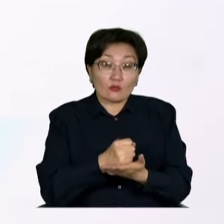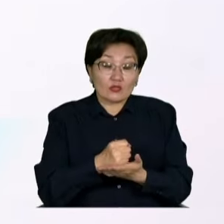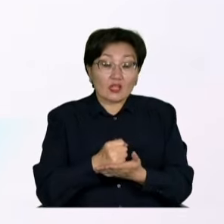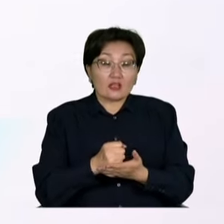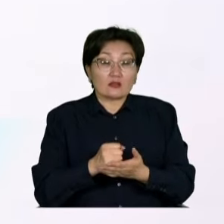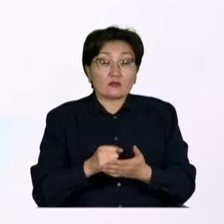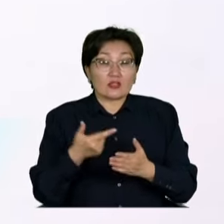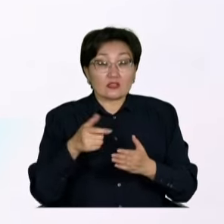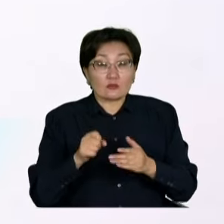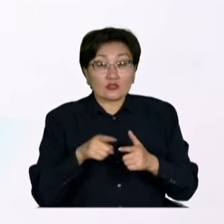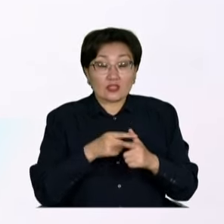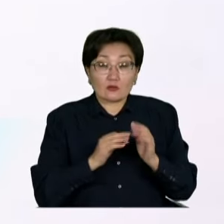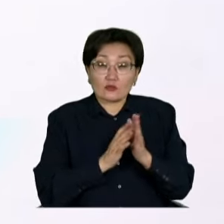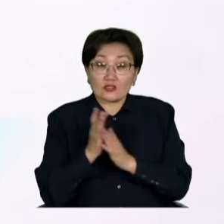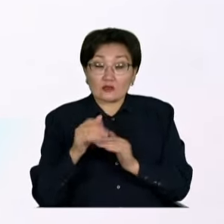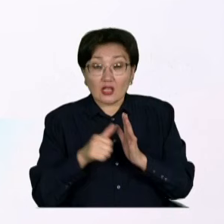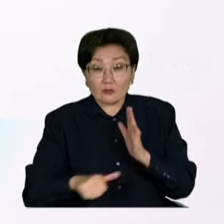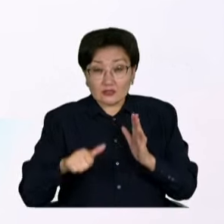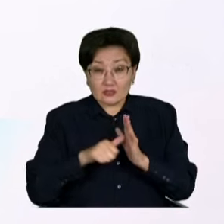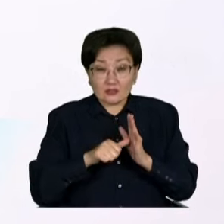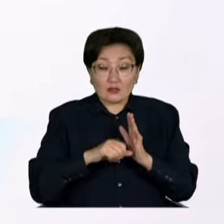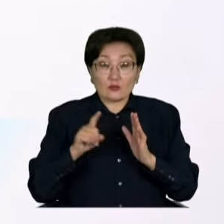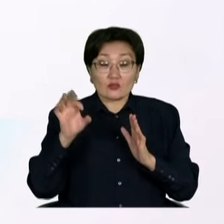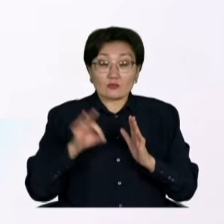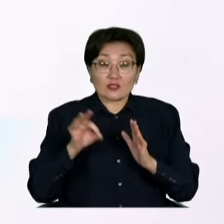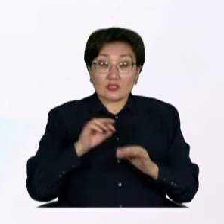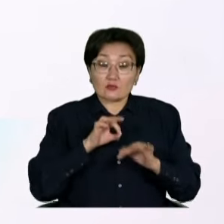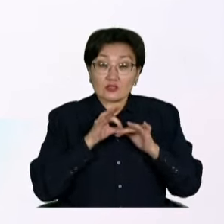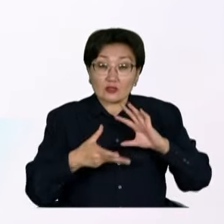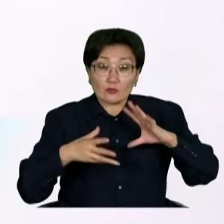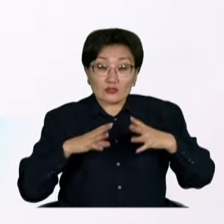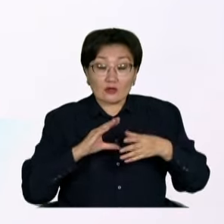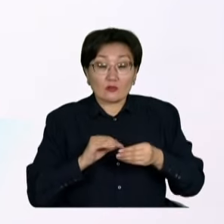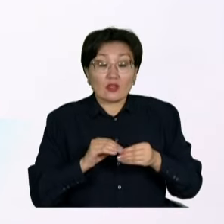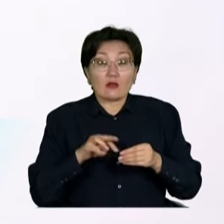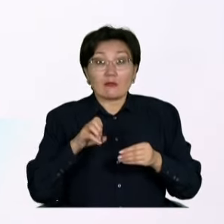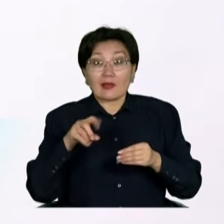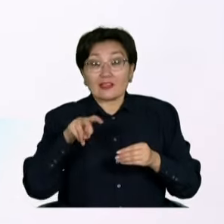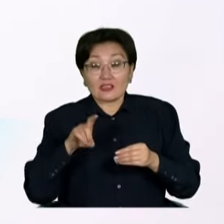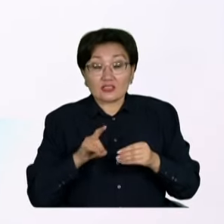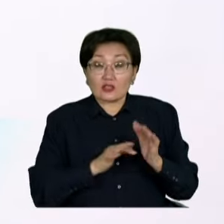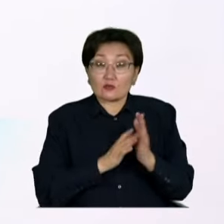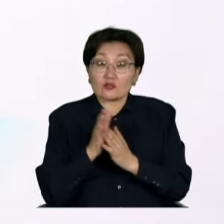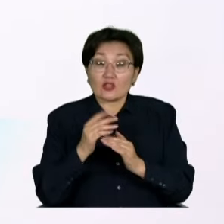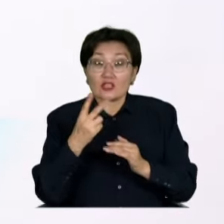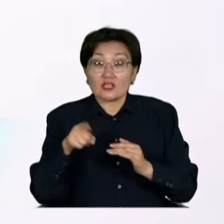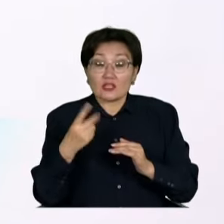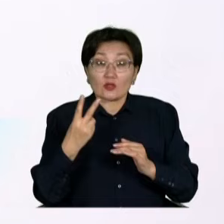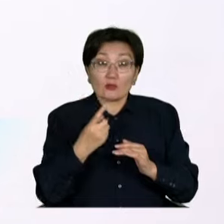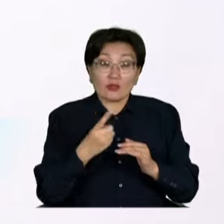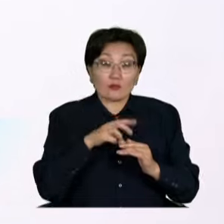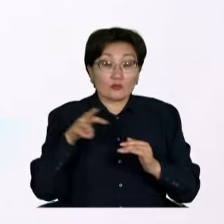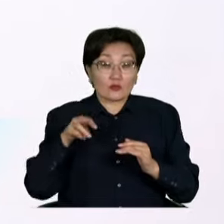гектар, немесе егістік алқабы 66% жүргізілді. Жалпы майлы тұқымдар көлімі 2,1 миллион тоннаны